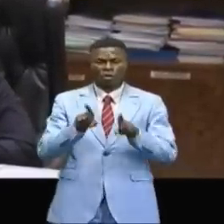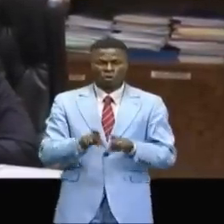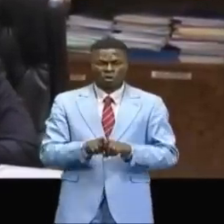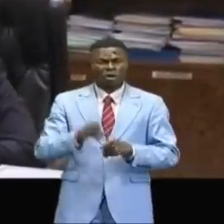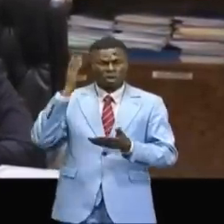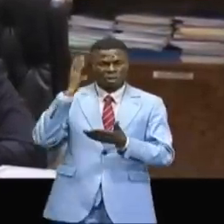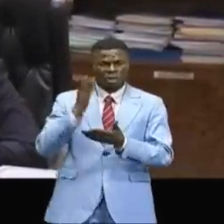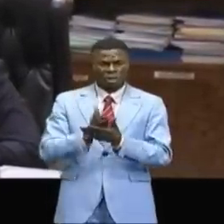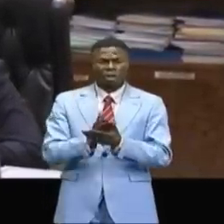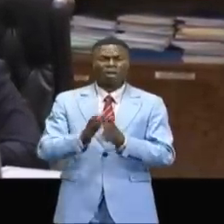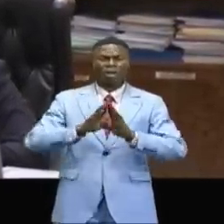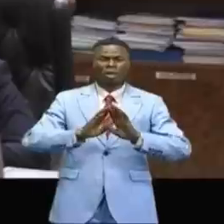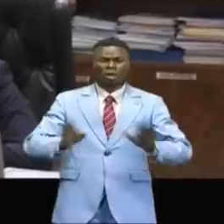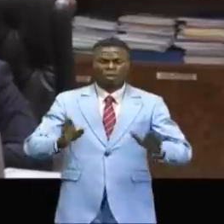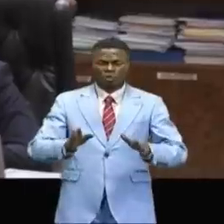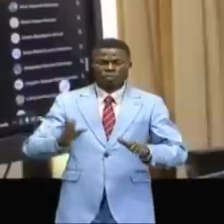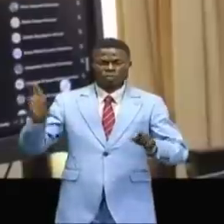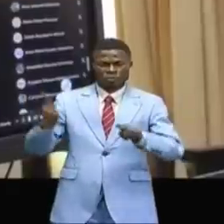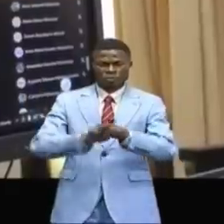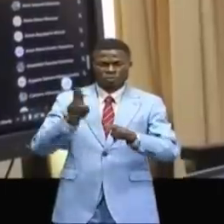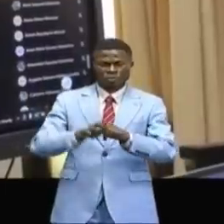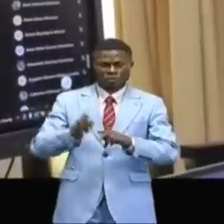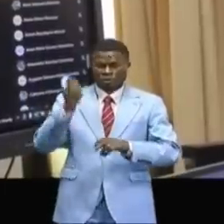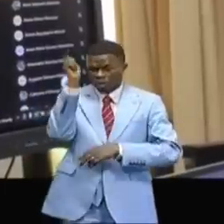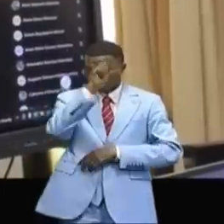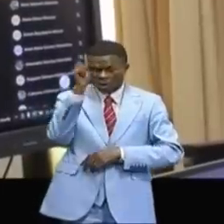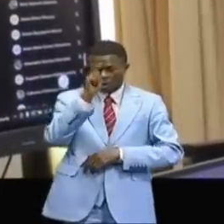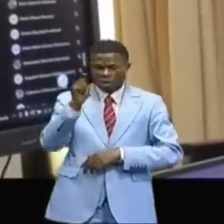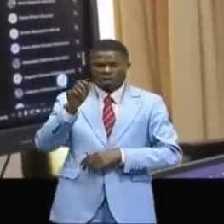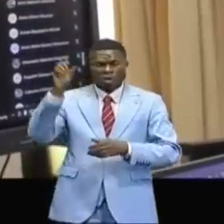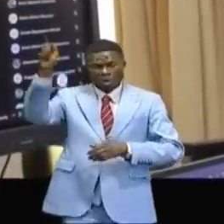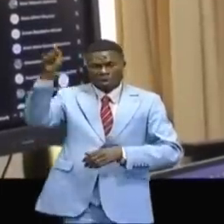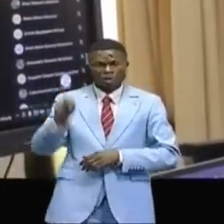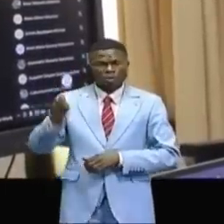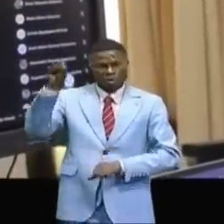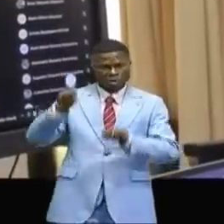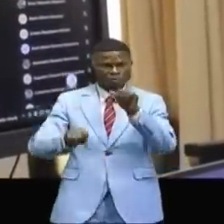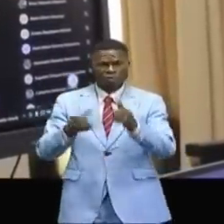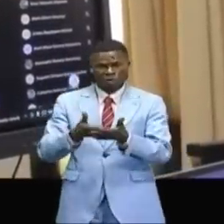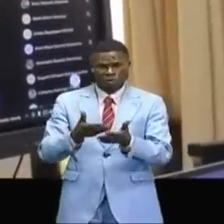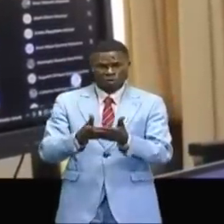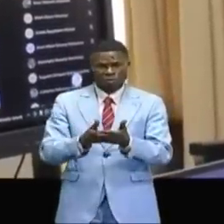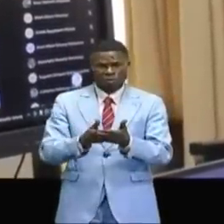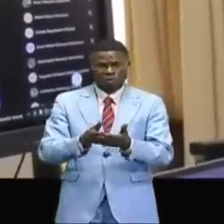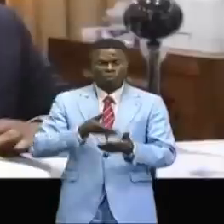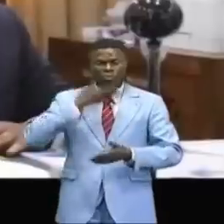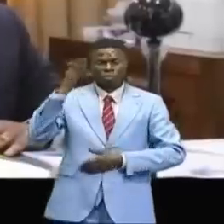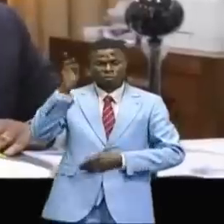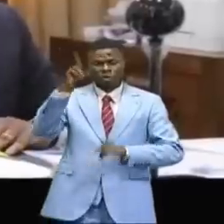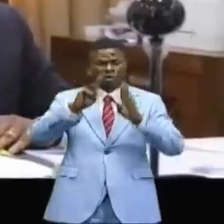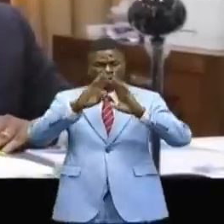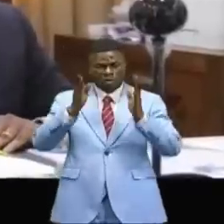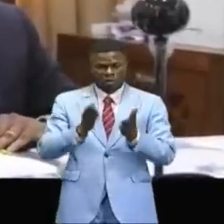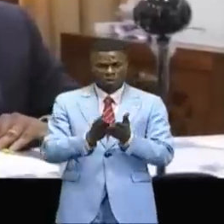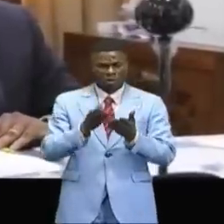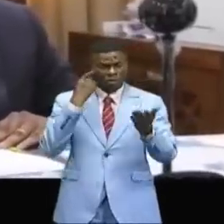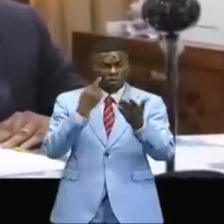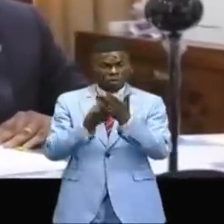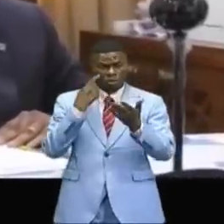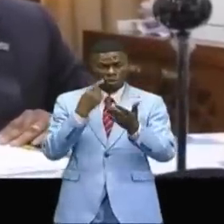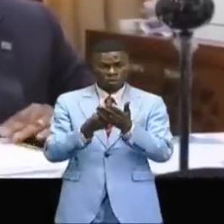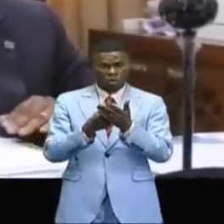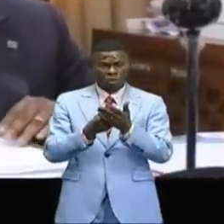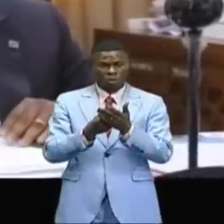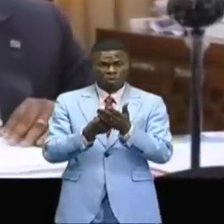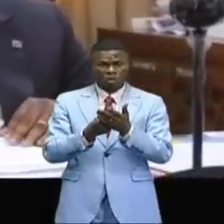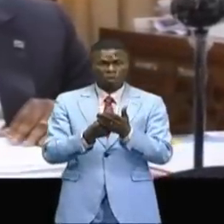anéantir la capacité des nuisances de groupes terroristes et autres forces négatives. L'état d'esprit de la population a été marqué cette semaine par la